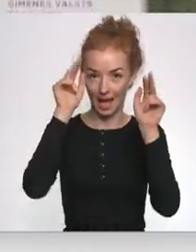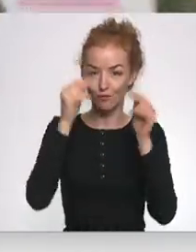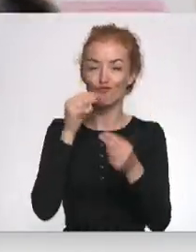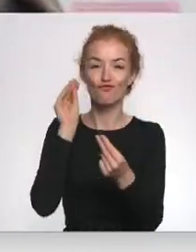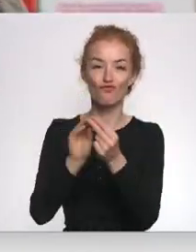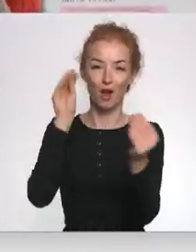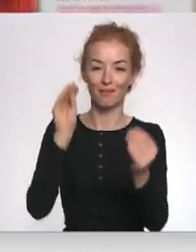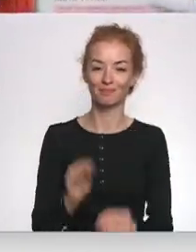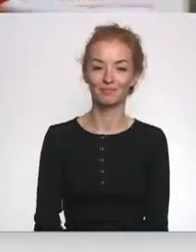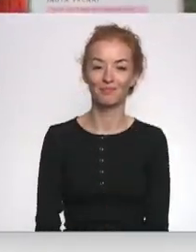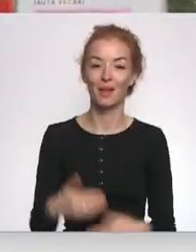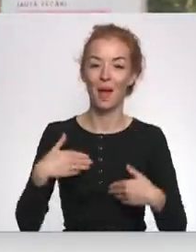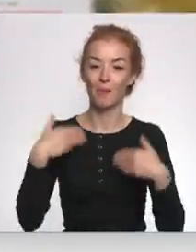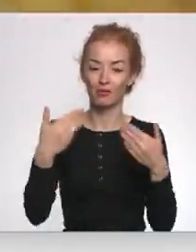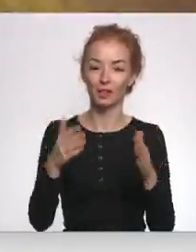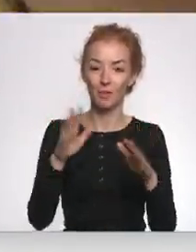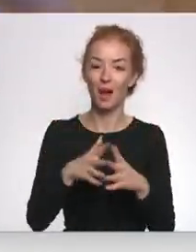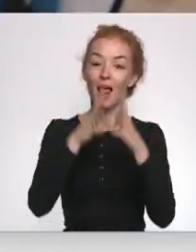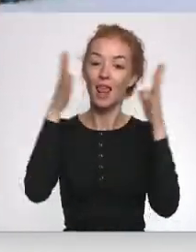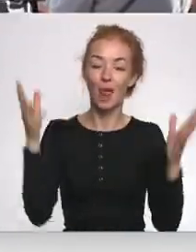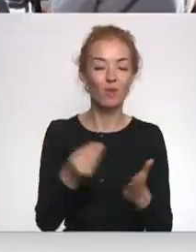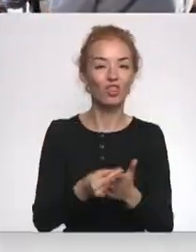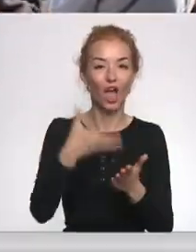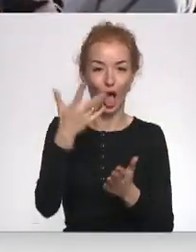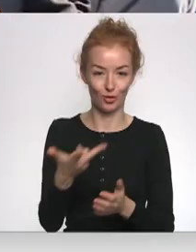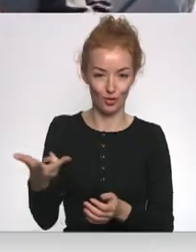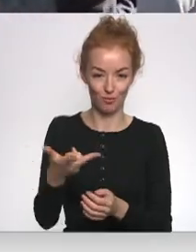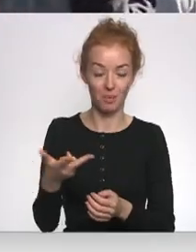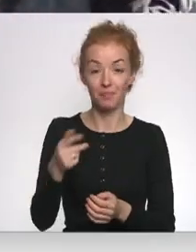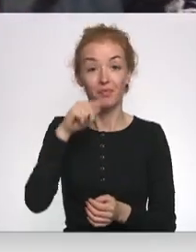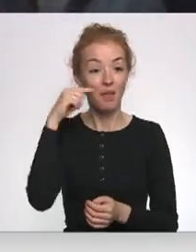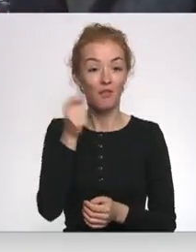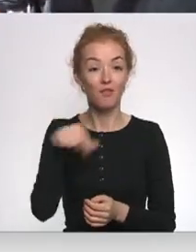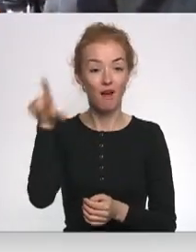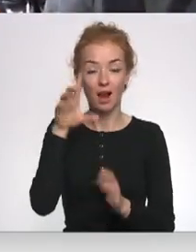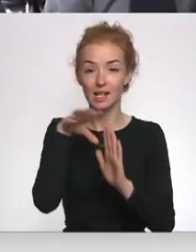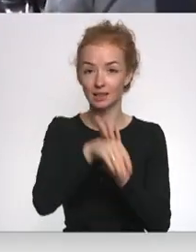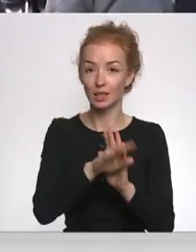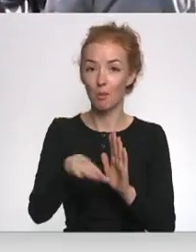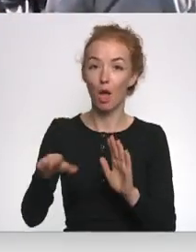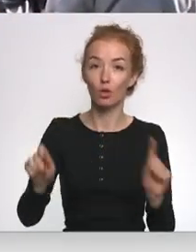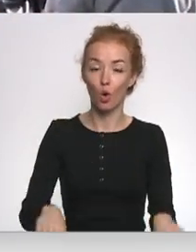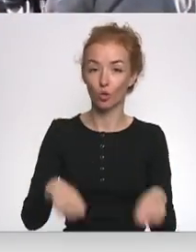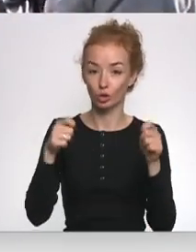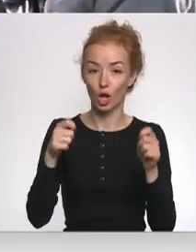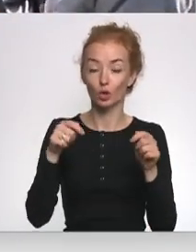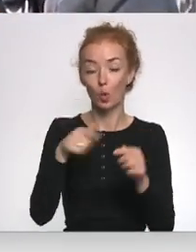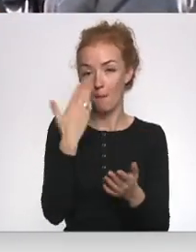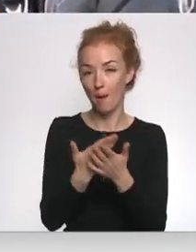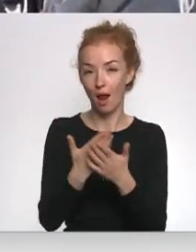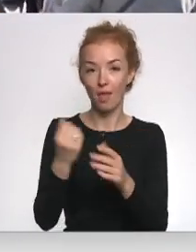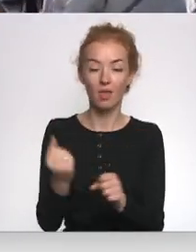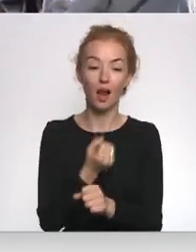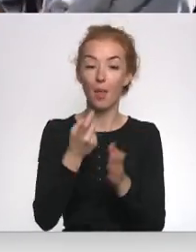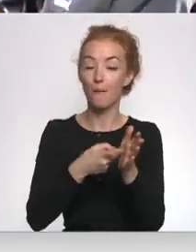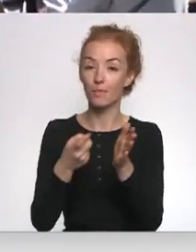Paldies, paldies. Apsveicam par tik lieliem dārgumiem, jā. Paldies. Tēvi ir vien vairāk iesaistās bērnu audzināšanā. To parāda gan